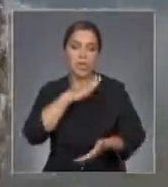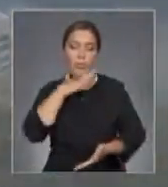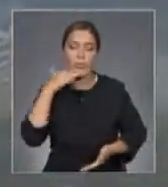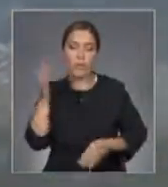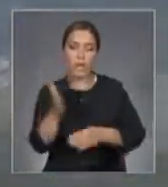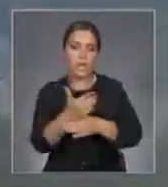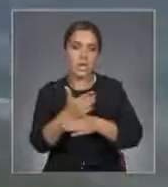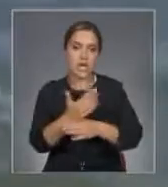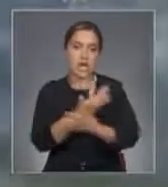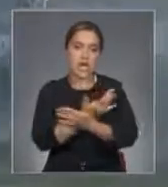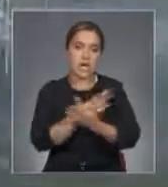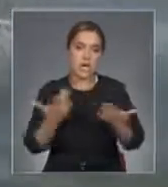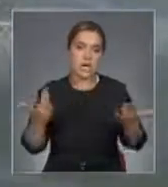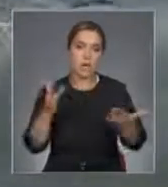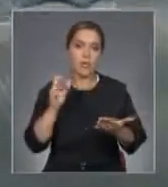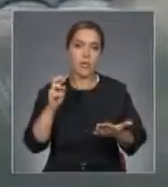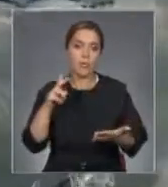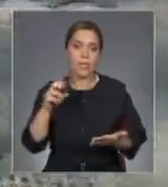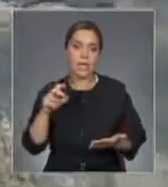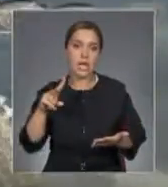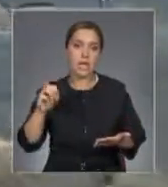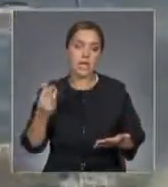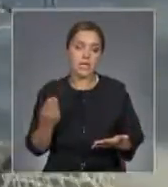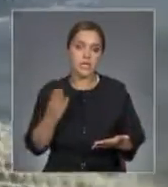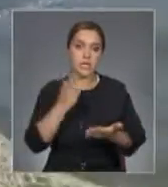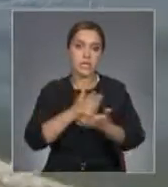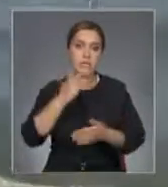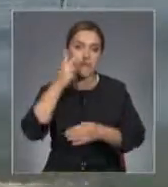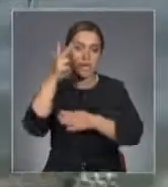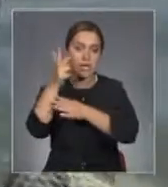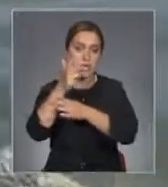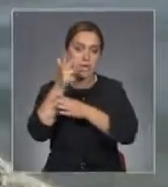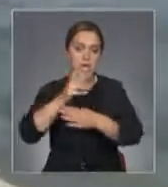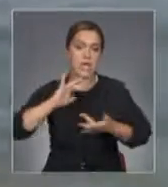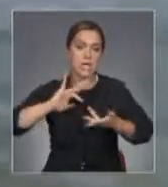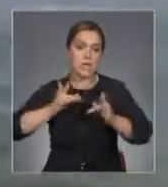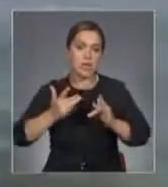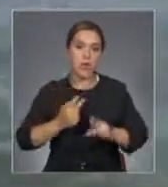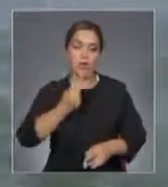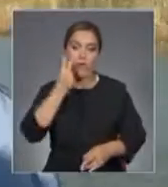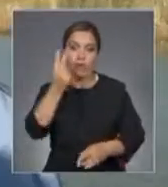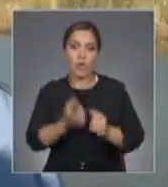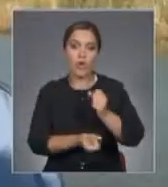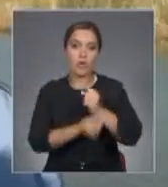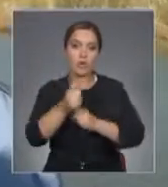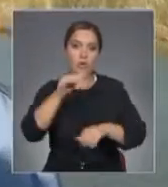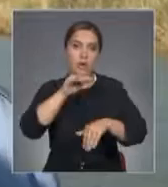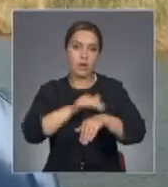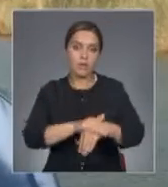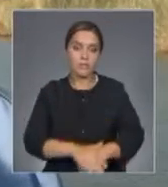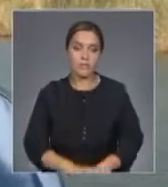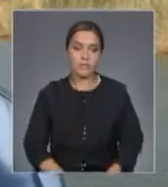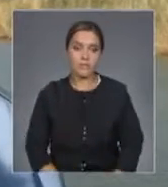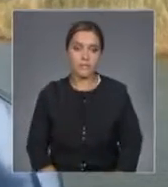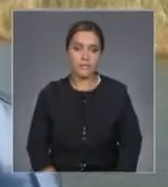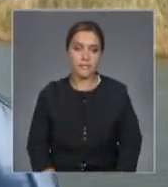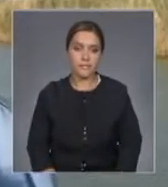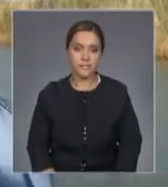сазана, жереха, вобла, леща. Это видео из социальных сетей застало инспекторов врасплох.